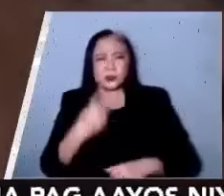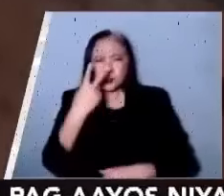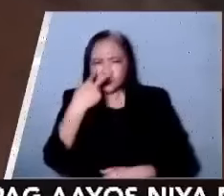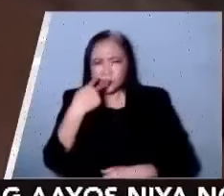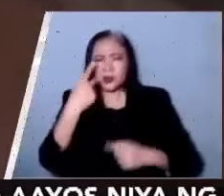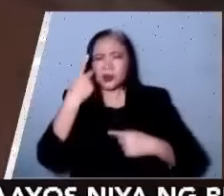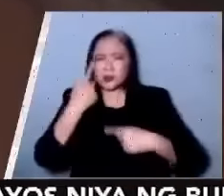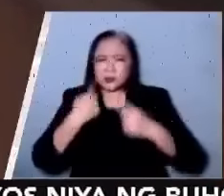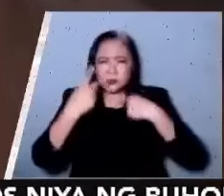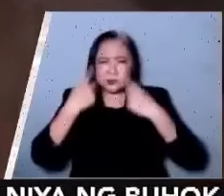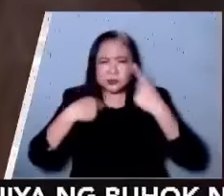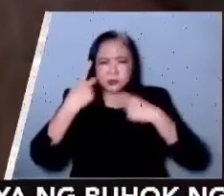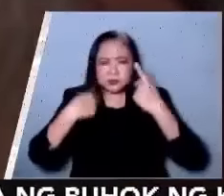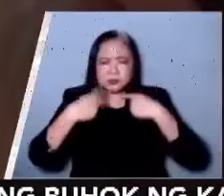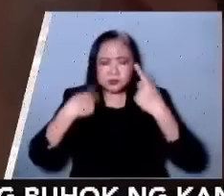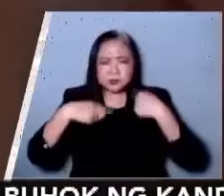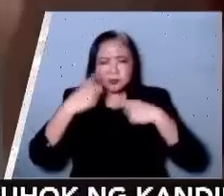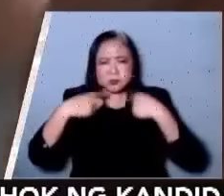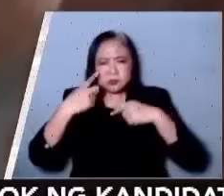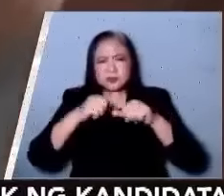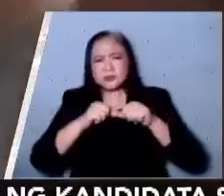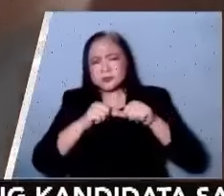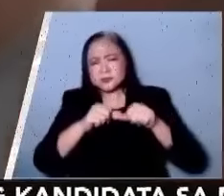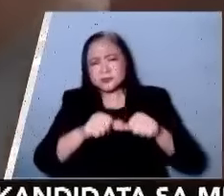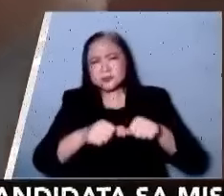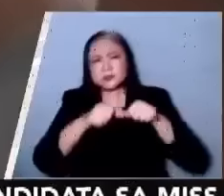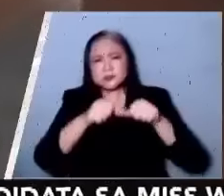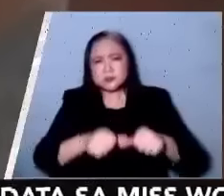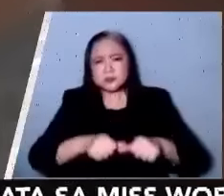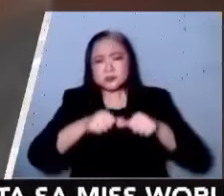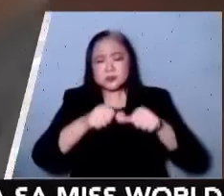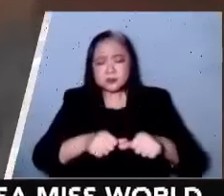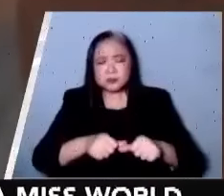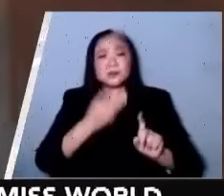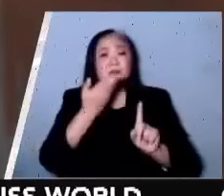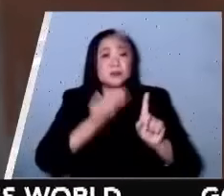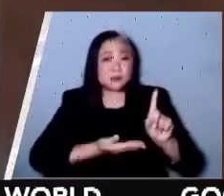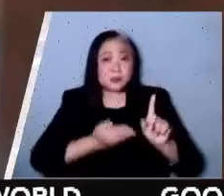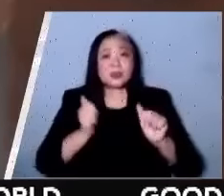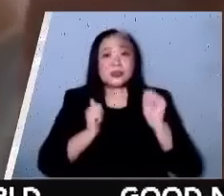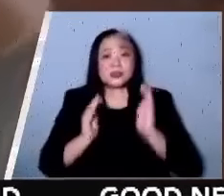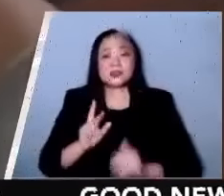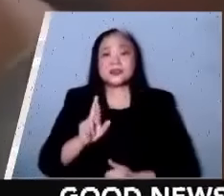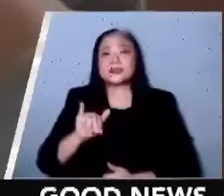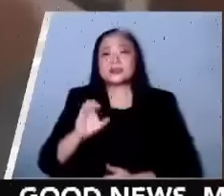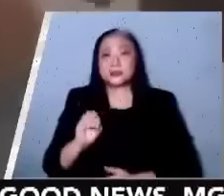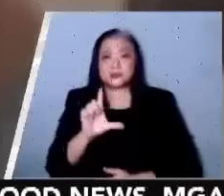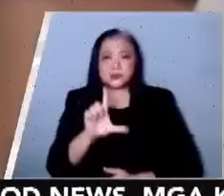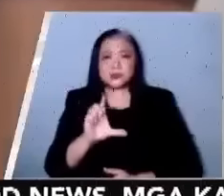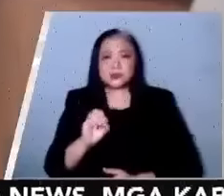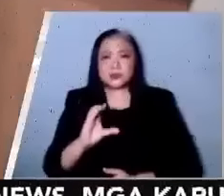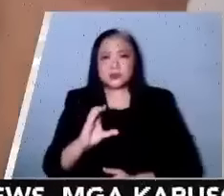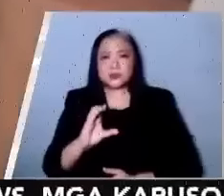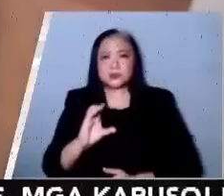Pero hindi pa rin mapigil sa paghagulgol ang veteran actress na si Rio Loxin.